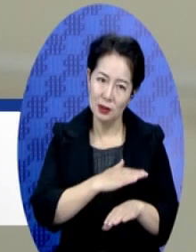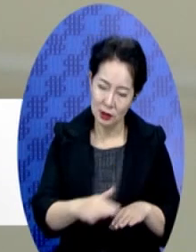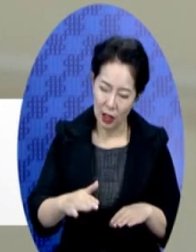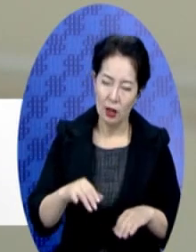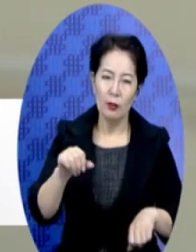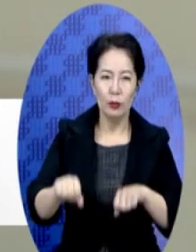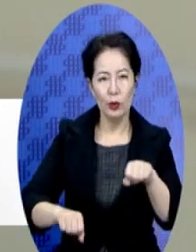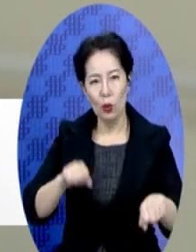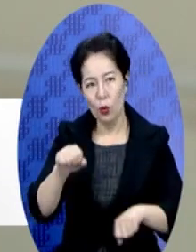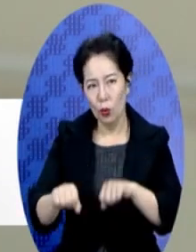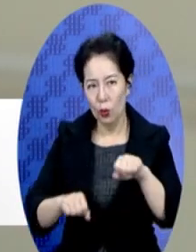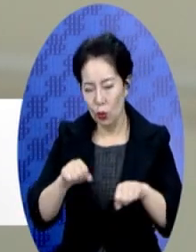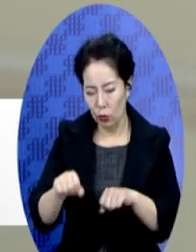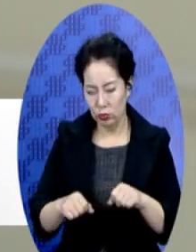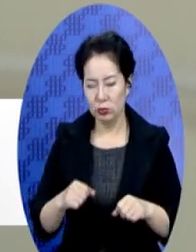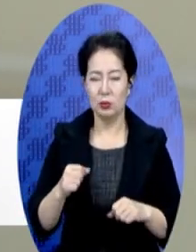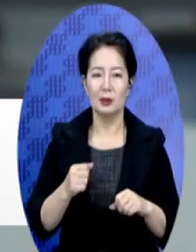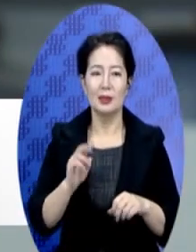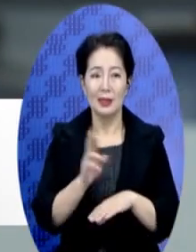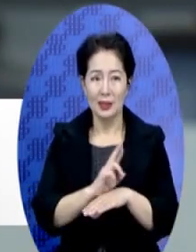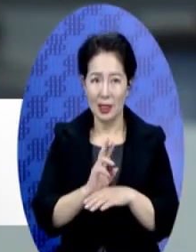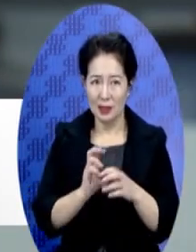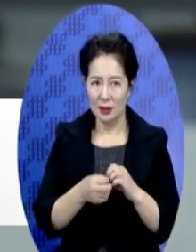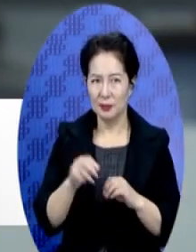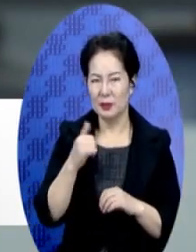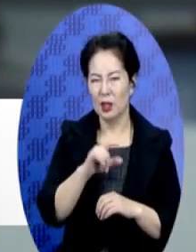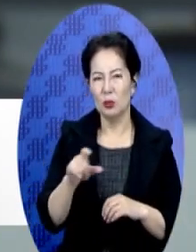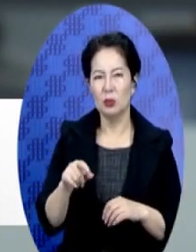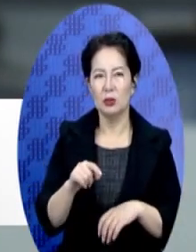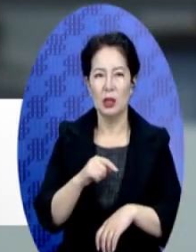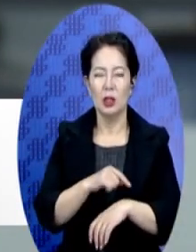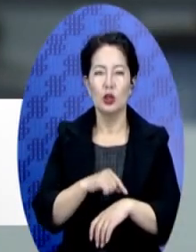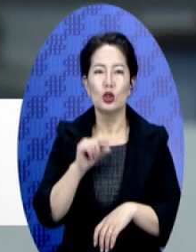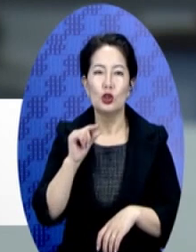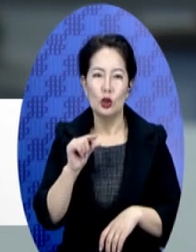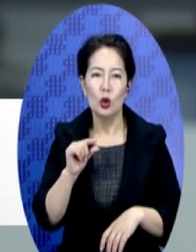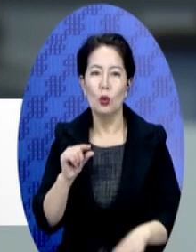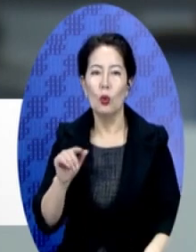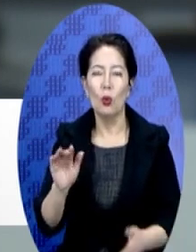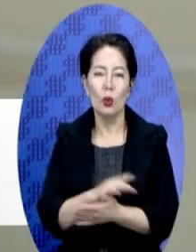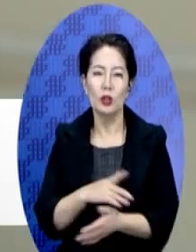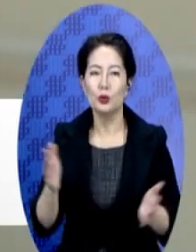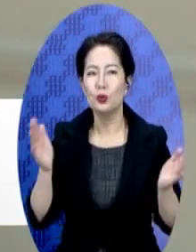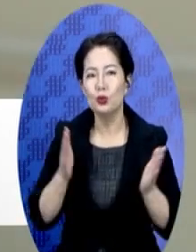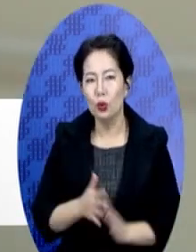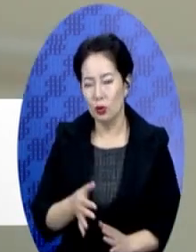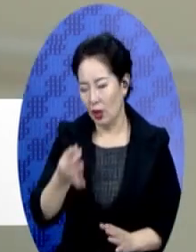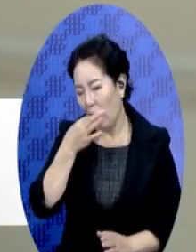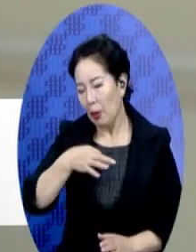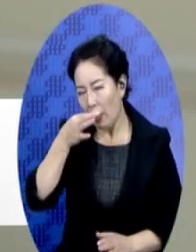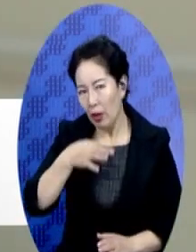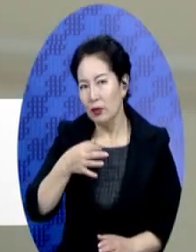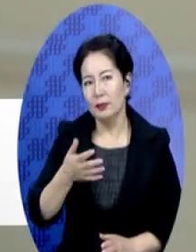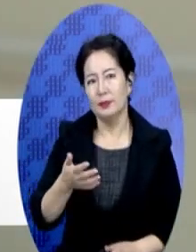дээр гүлгэж кардиомарга тасгал хийлгдэг. Зарим хүмүүс нөгөөний богино хугацаанд торно гэдэг нөгөөний ямар нэгэн бэлтгэл хэрэгэлдэг тийм ээ.